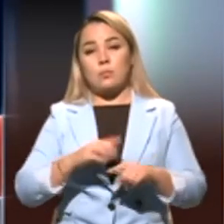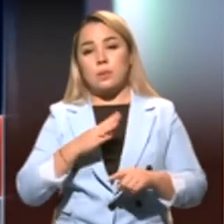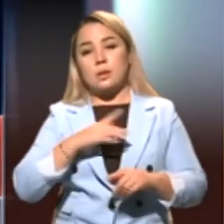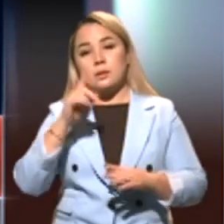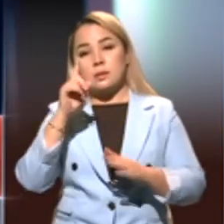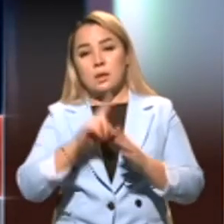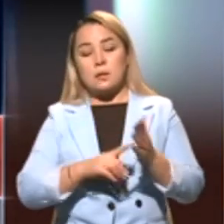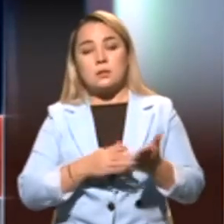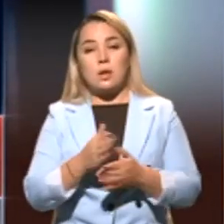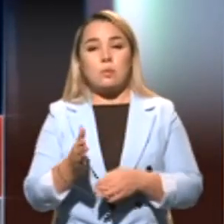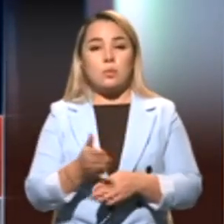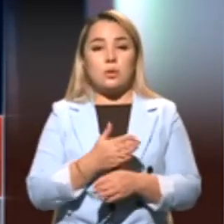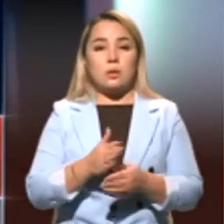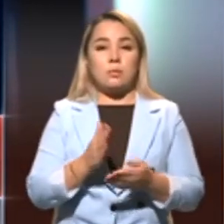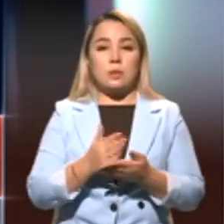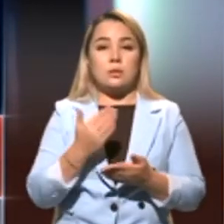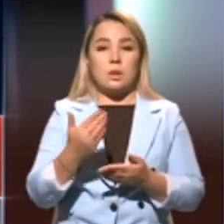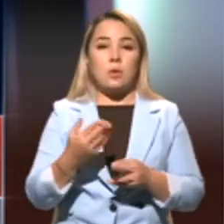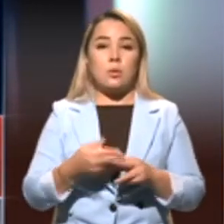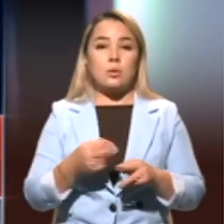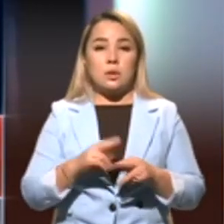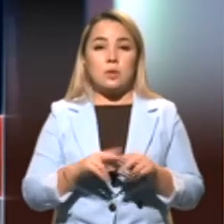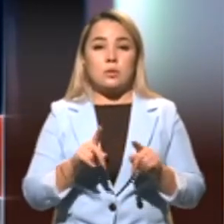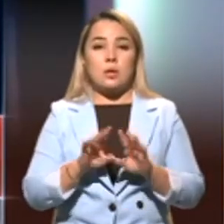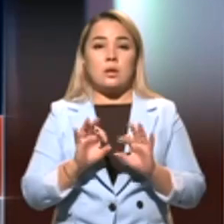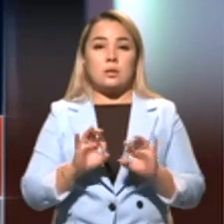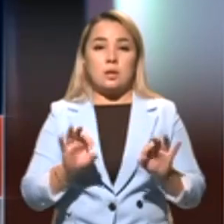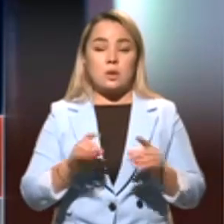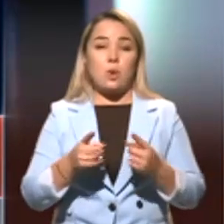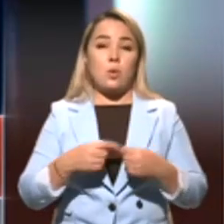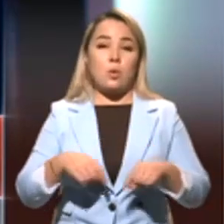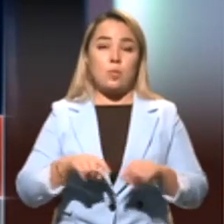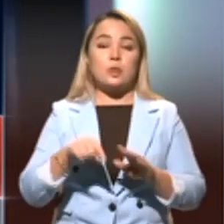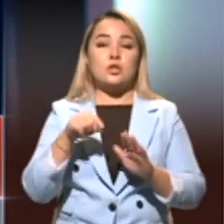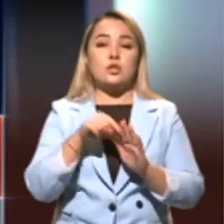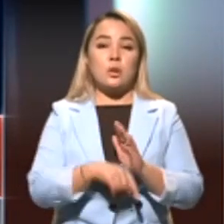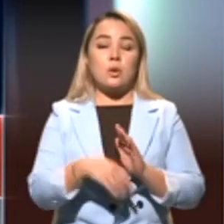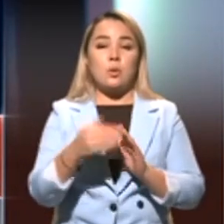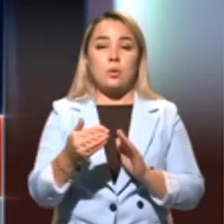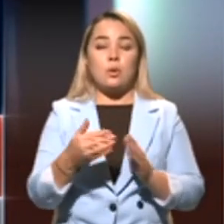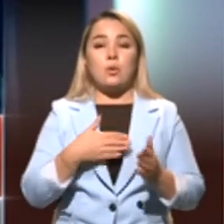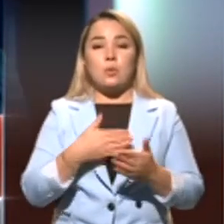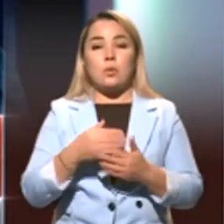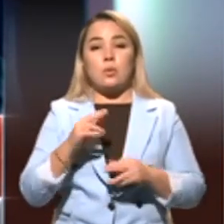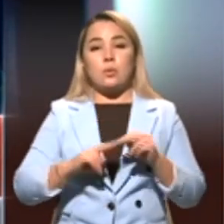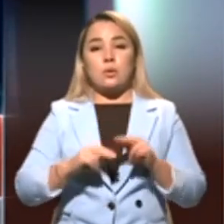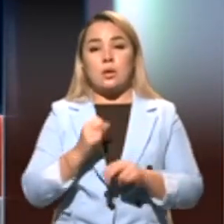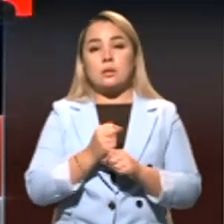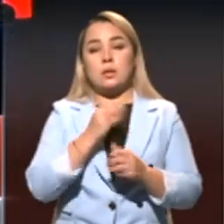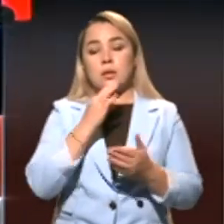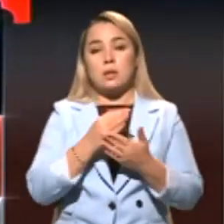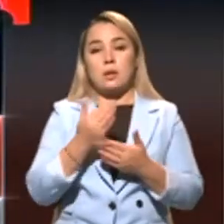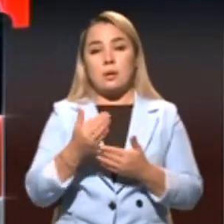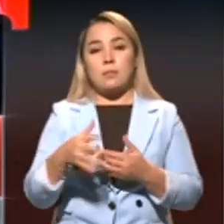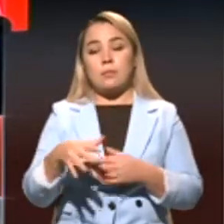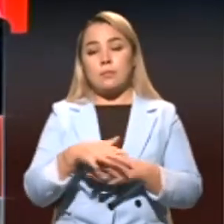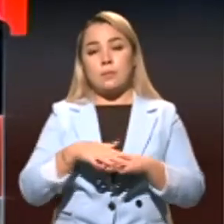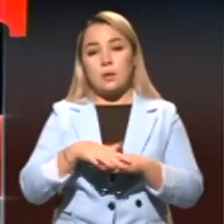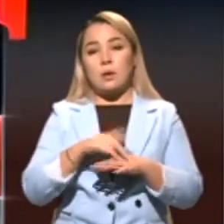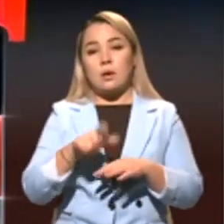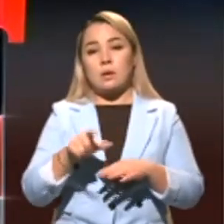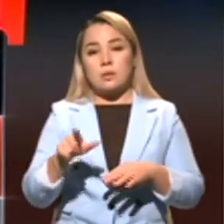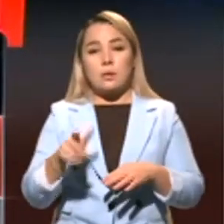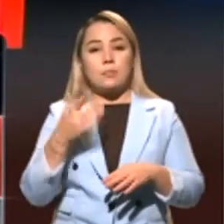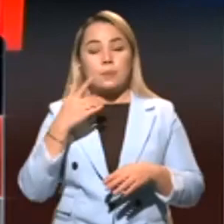менен саясат бөлүнгөн деп жатабыз. Бирок дей турган менде коом ичиндеги анын коомду курайтын биздин байыркы